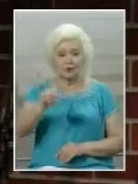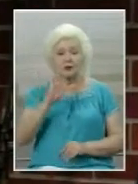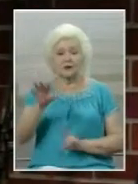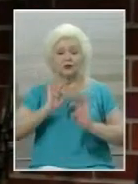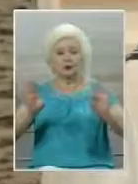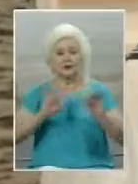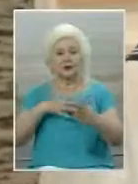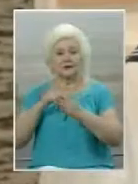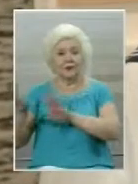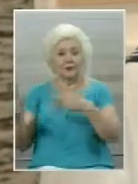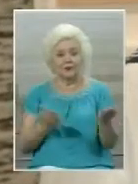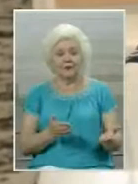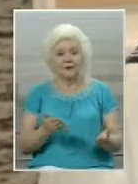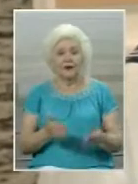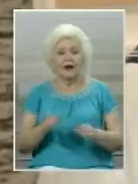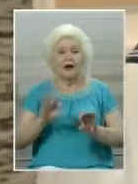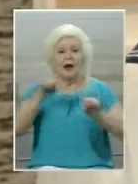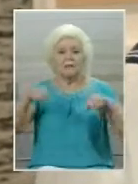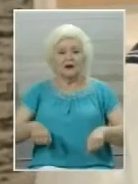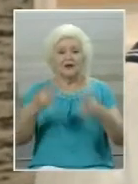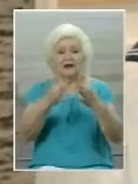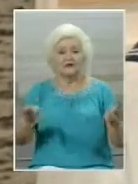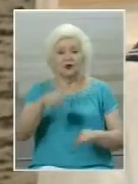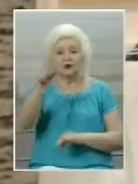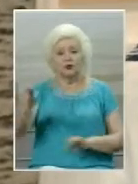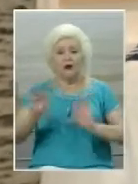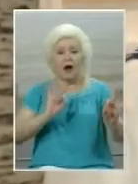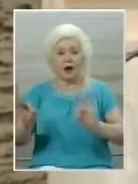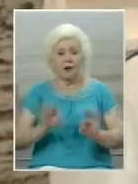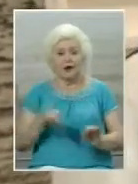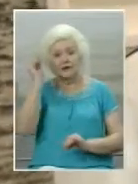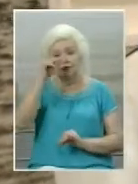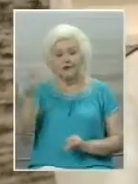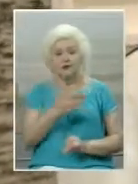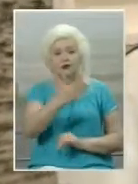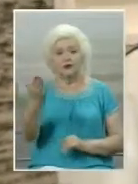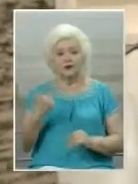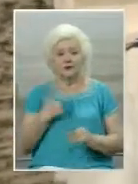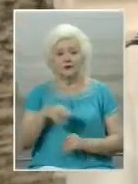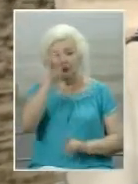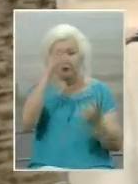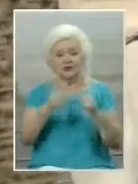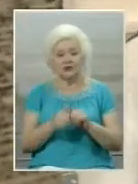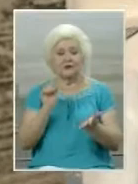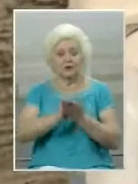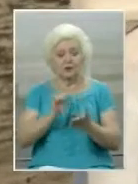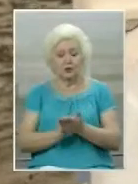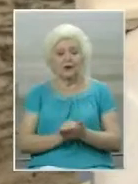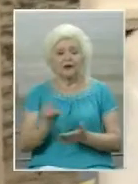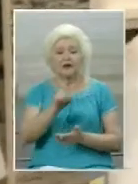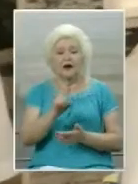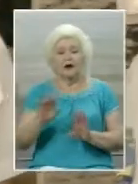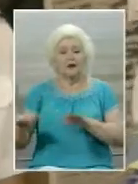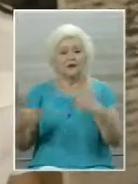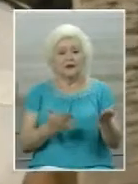своїй презентації. Права і свободи людини та їх гарантії означає зміст і спрямованість діяльності держави. Держава відповідає перед